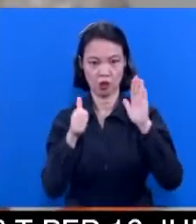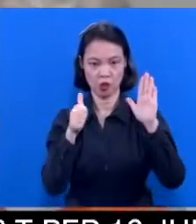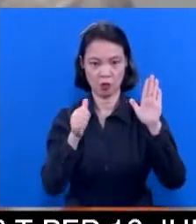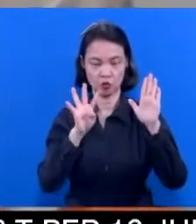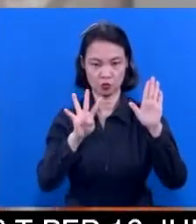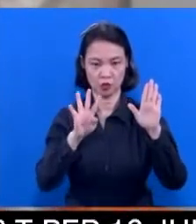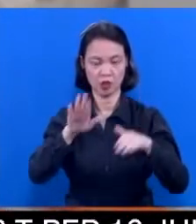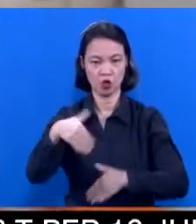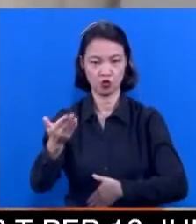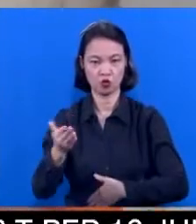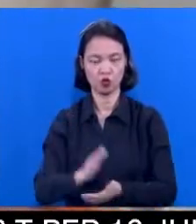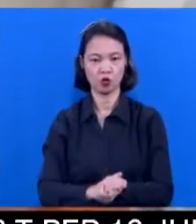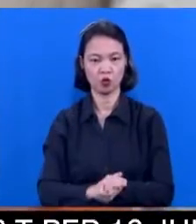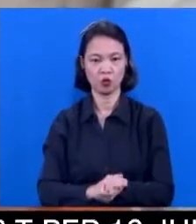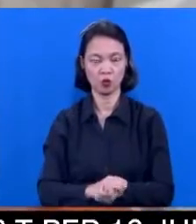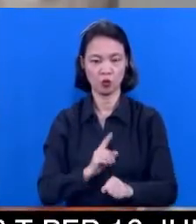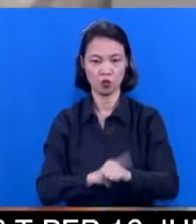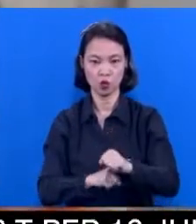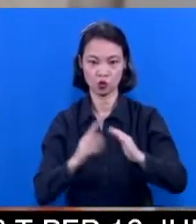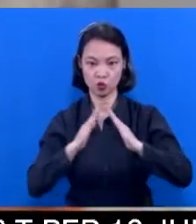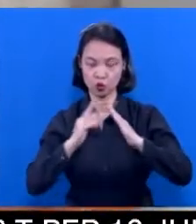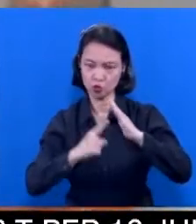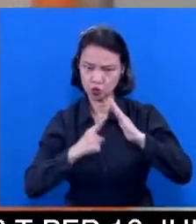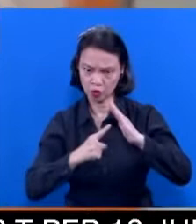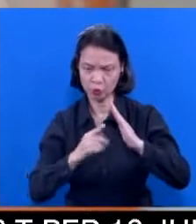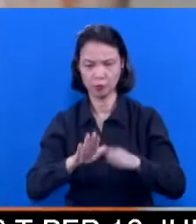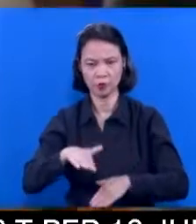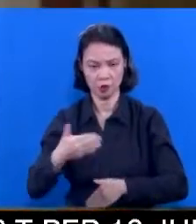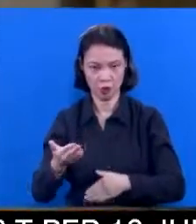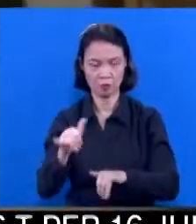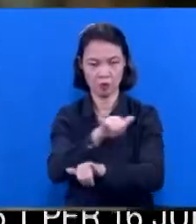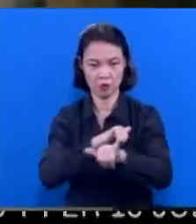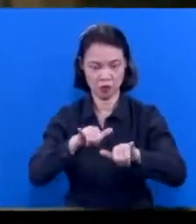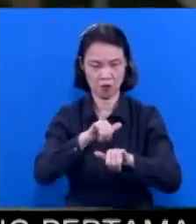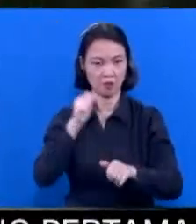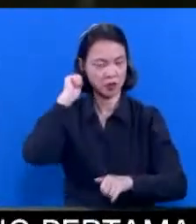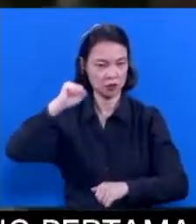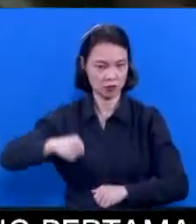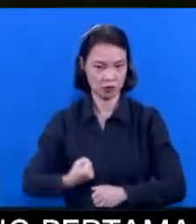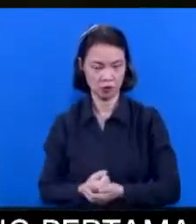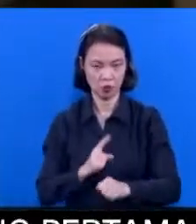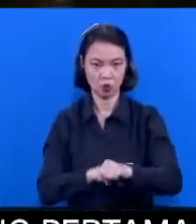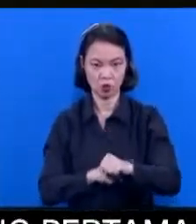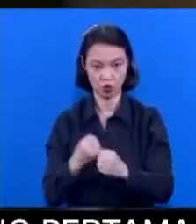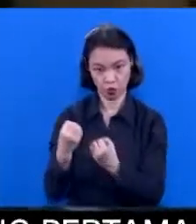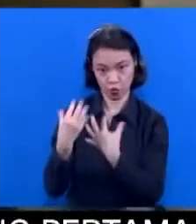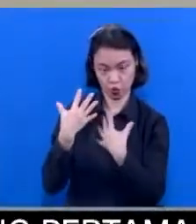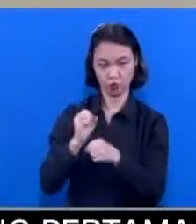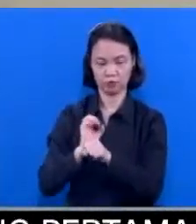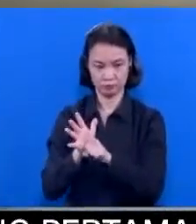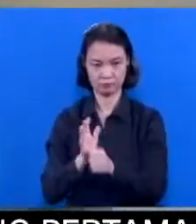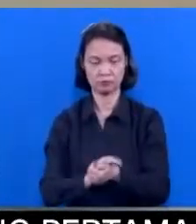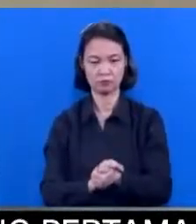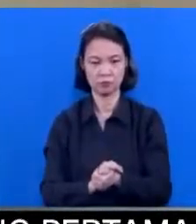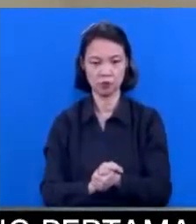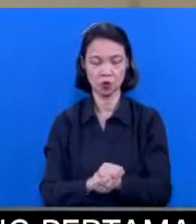tahun yang meninggal dunia saat menjalani isolasi mandiri bersama sang istri. Saat dinyatakan terpapar COVID-19, warga Rusun